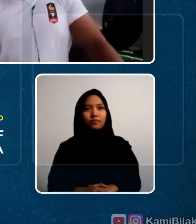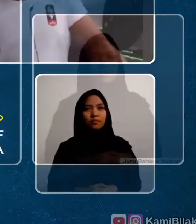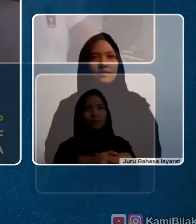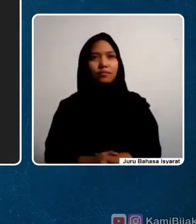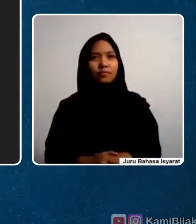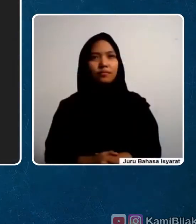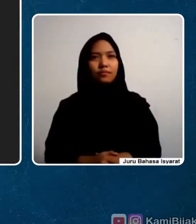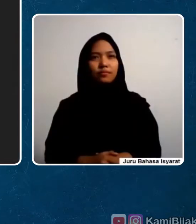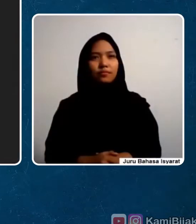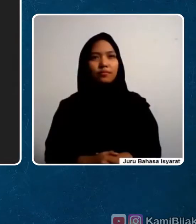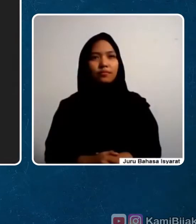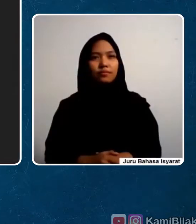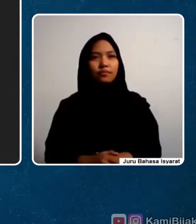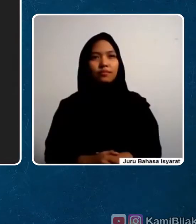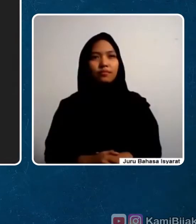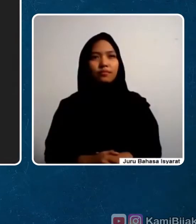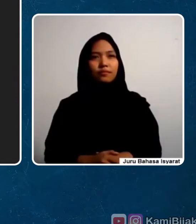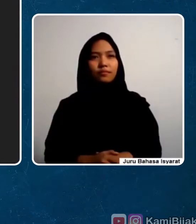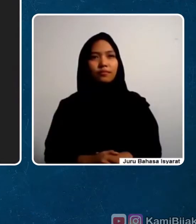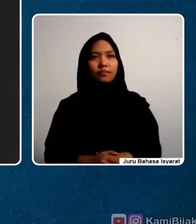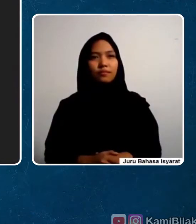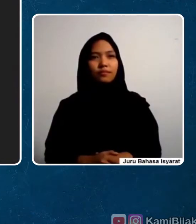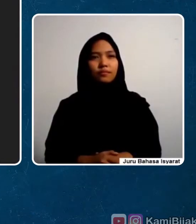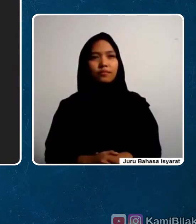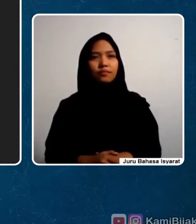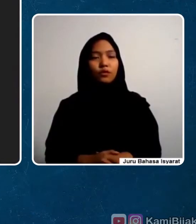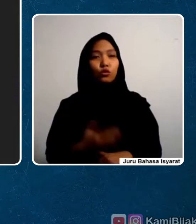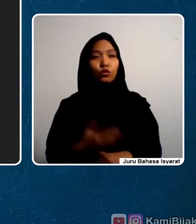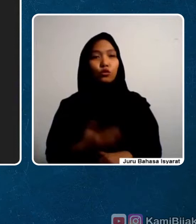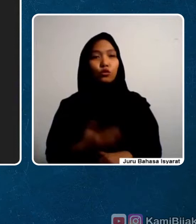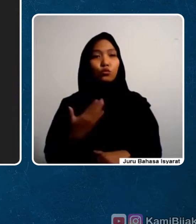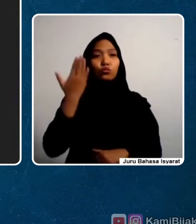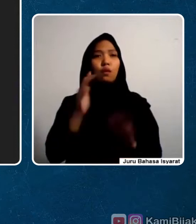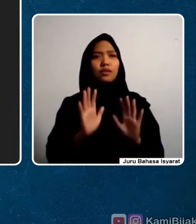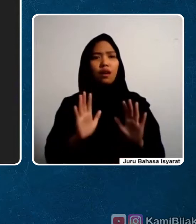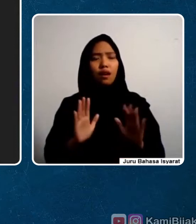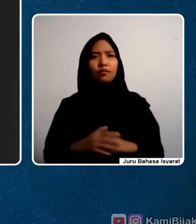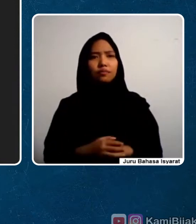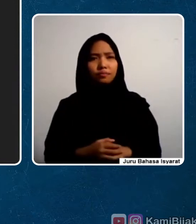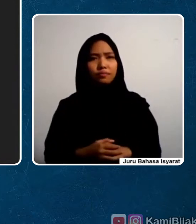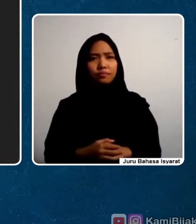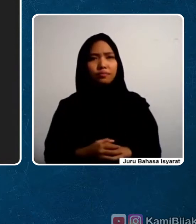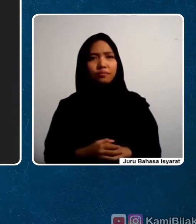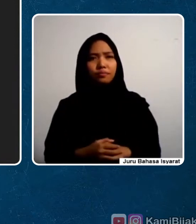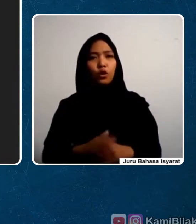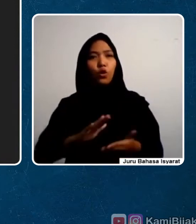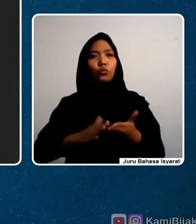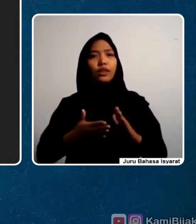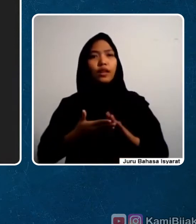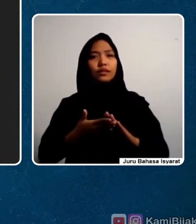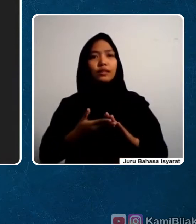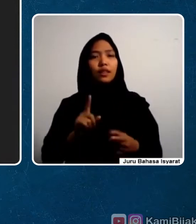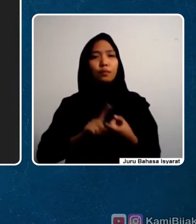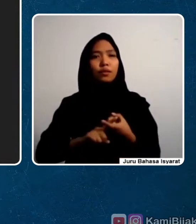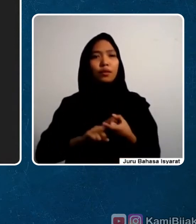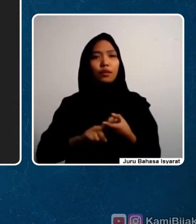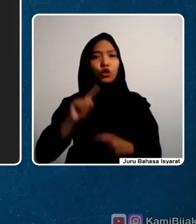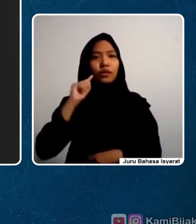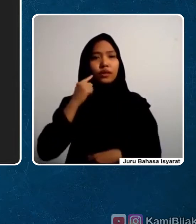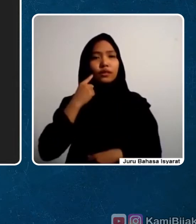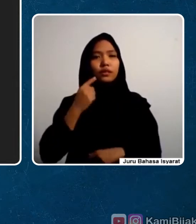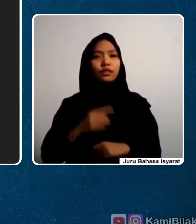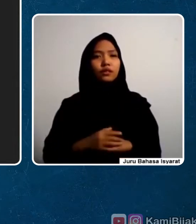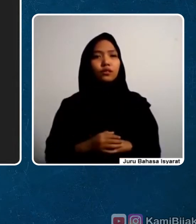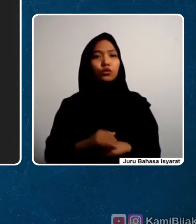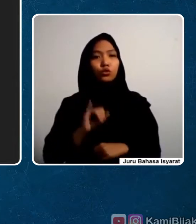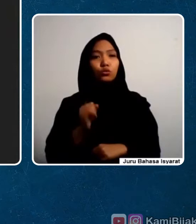KLNB ini dulu banyak dari lintas komunitas ya, ada teman tuli juga. Dulu teman tuli